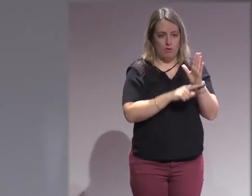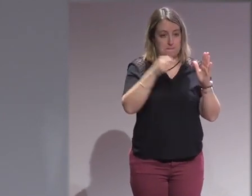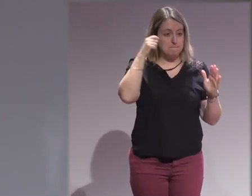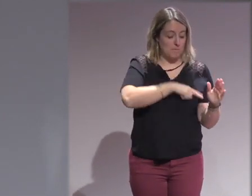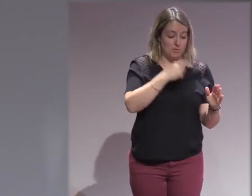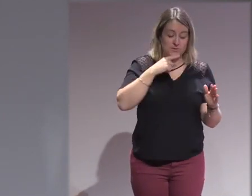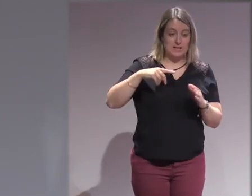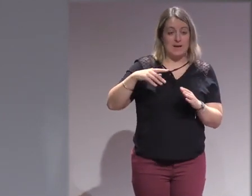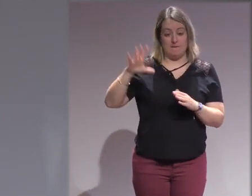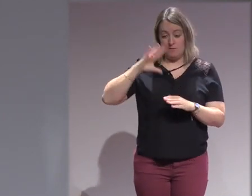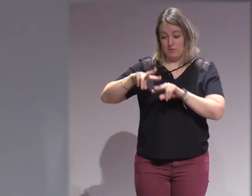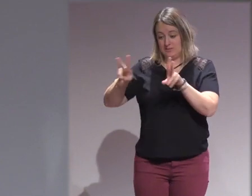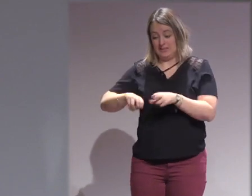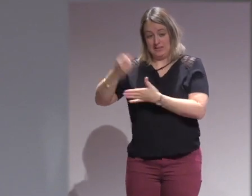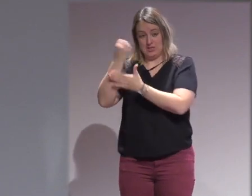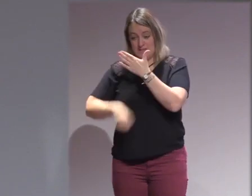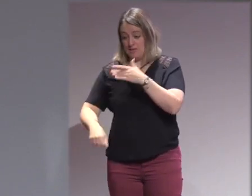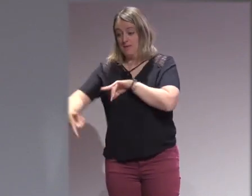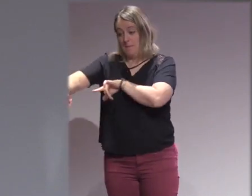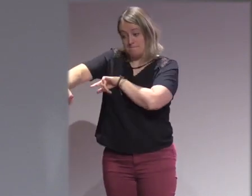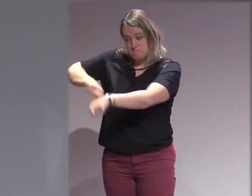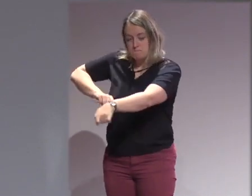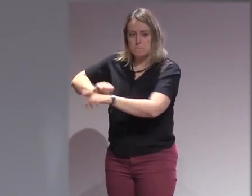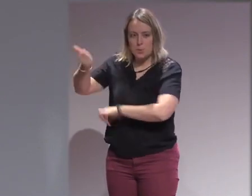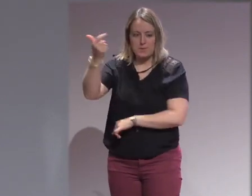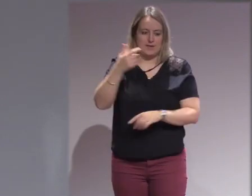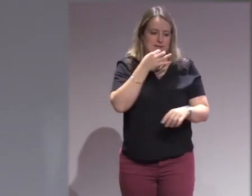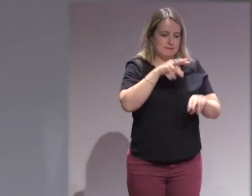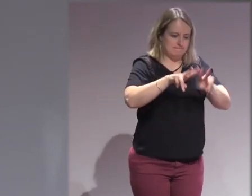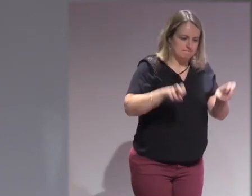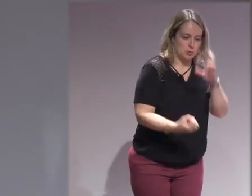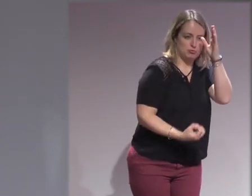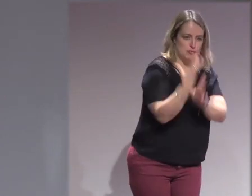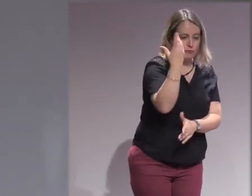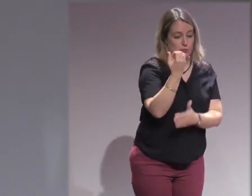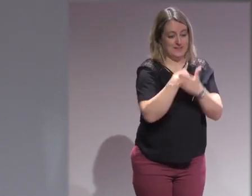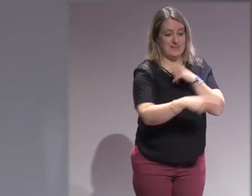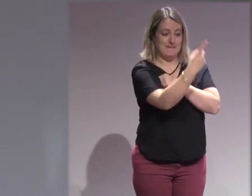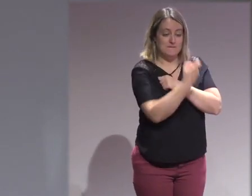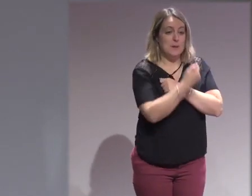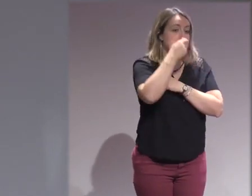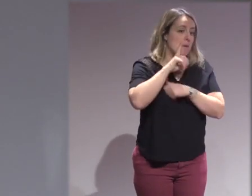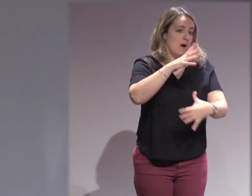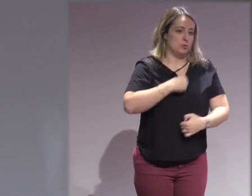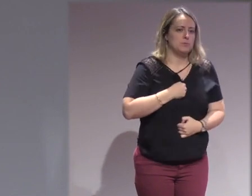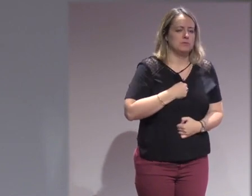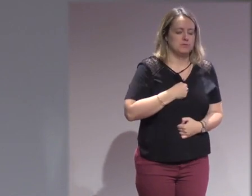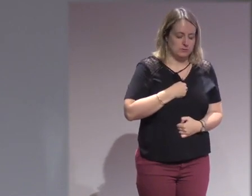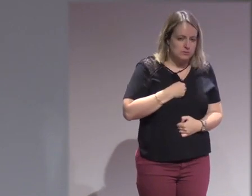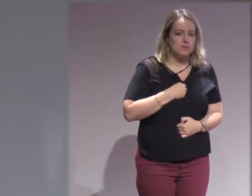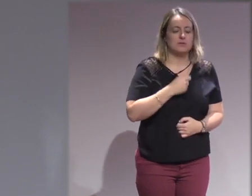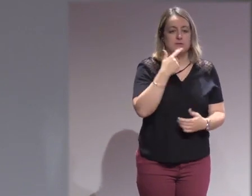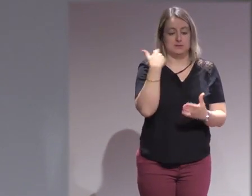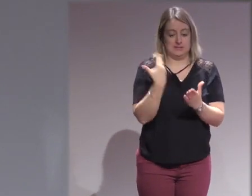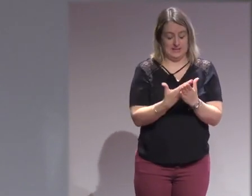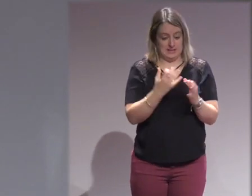de naissance pour dire que vous êtes né de vos parents adoptants. Et donc ça aussi, c'est la traduction dans la loi de cette idée selon laquelle